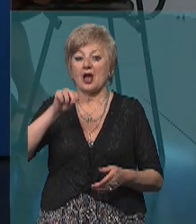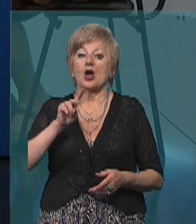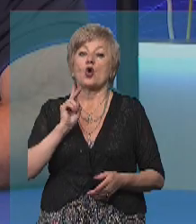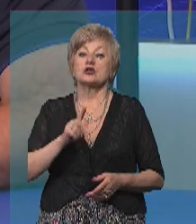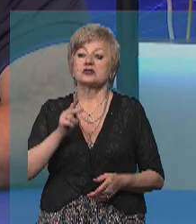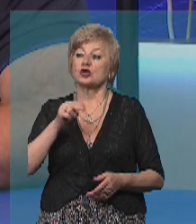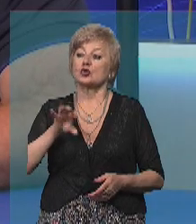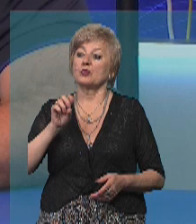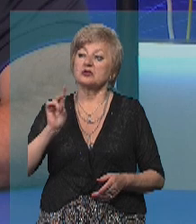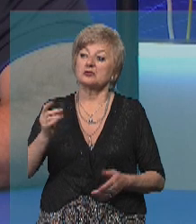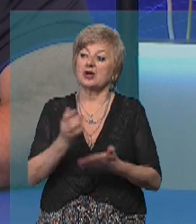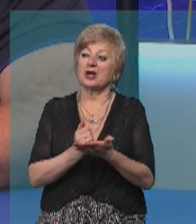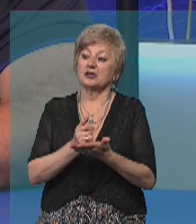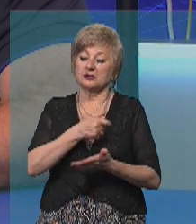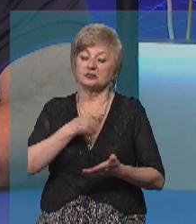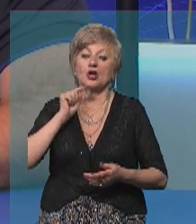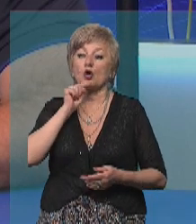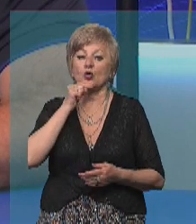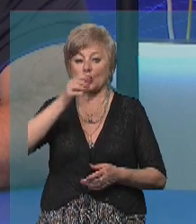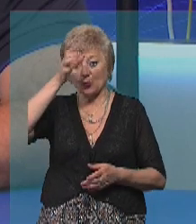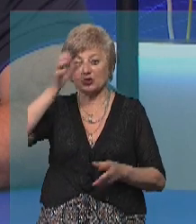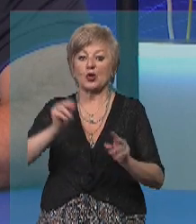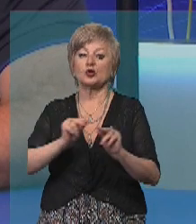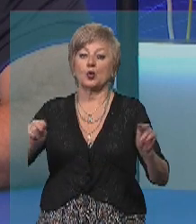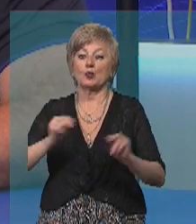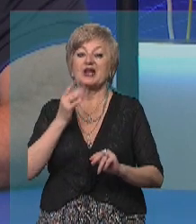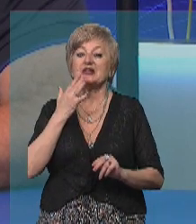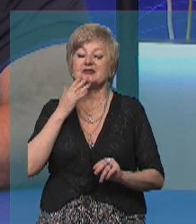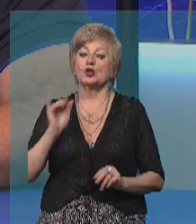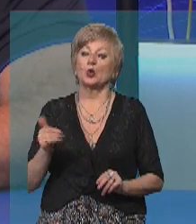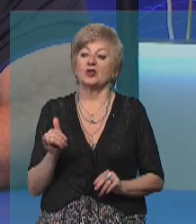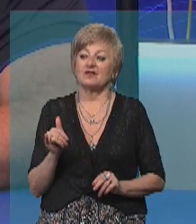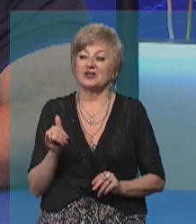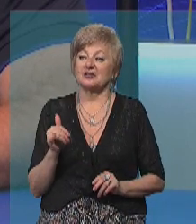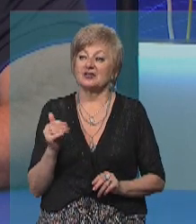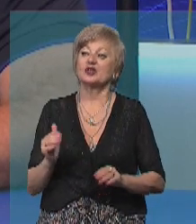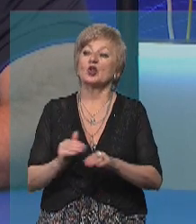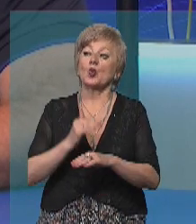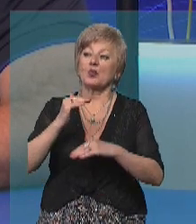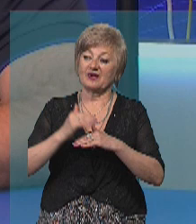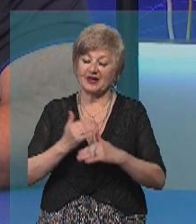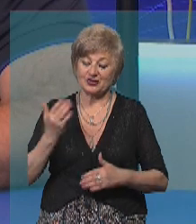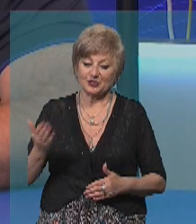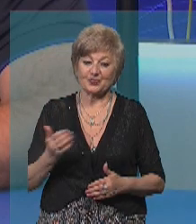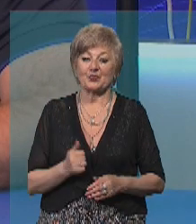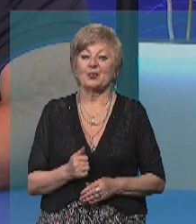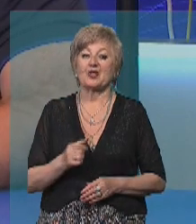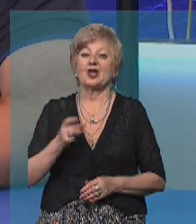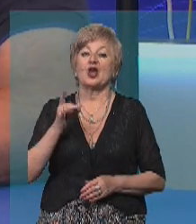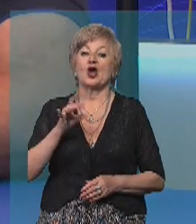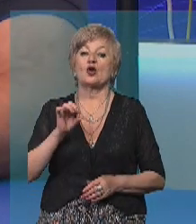Костянтин Денисов, кандидат економічних наук, викладач Запорізького національного університету. Добрий вечір. Доброго вечора. І пан